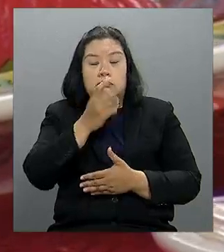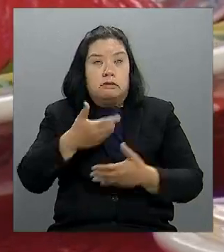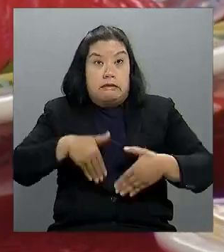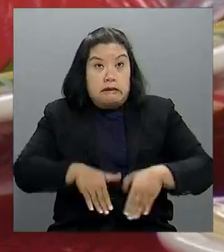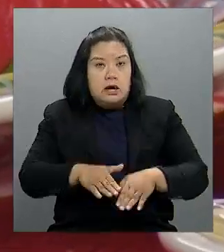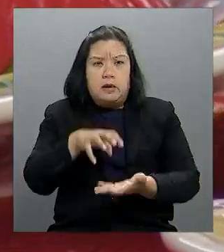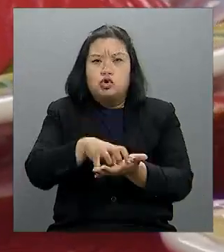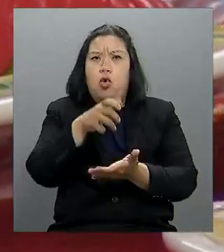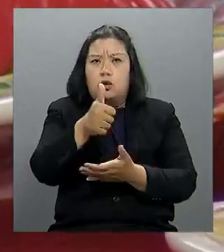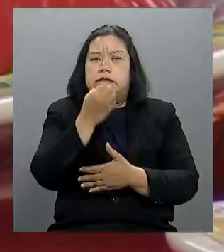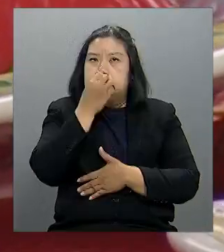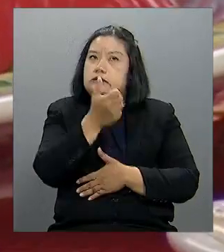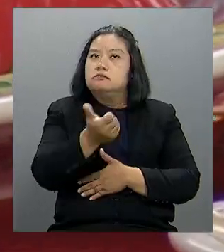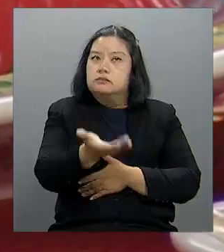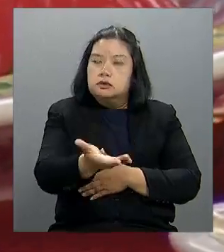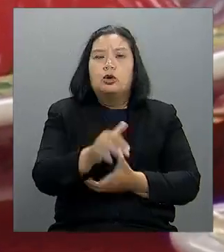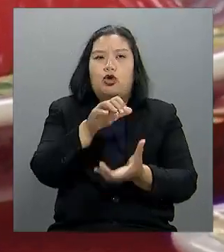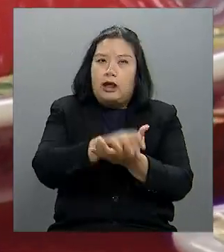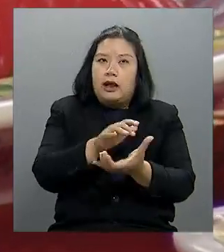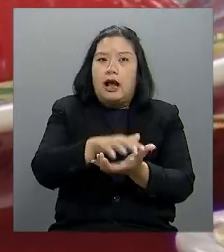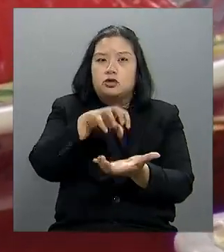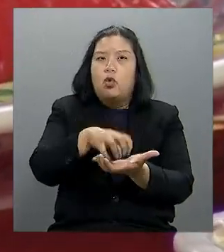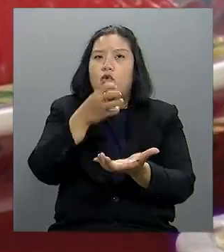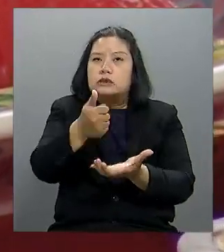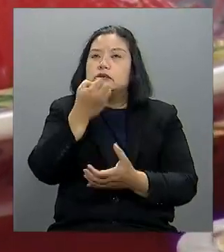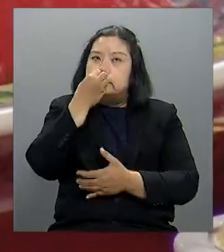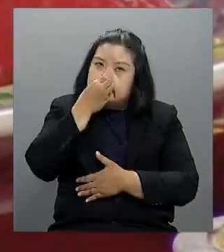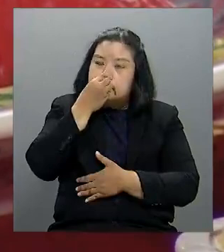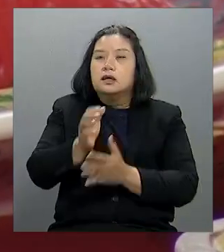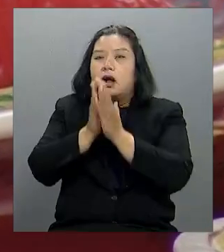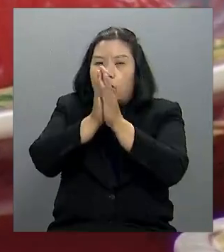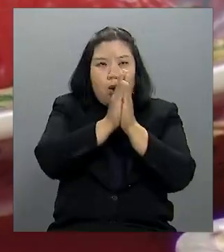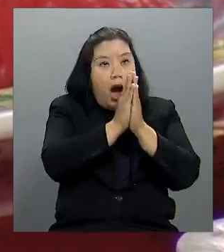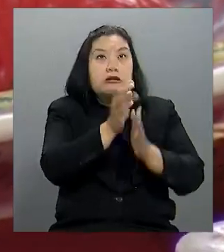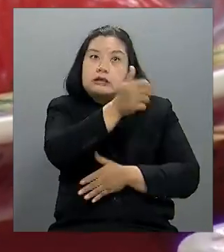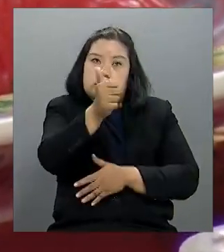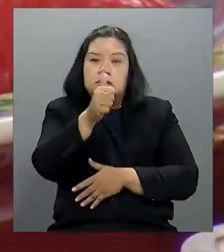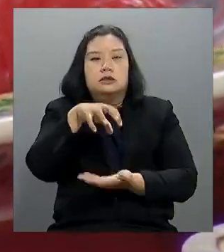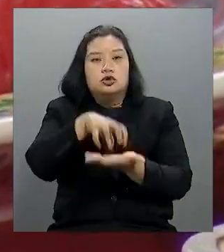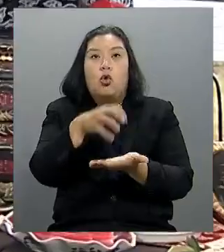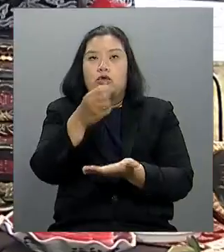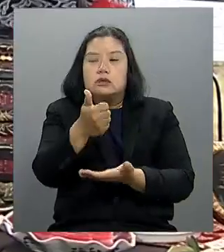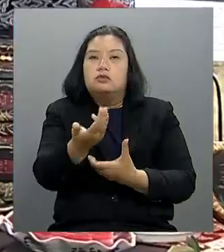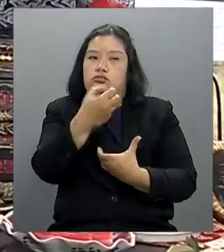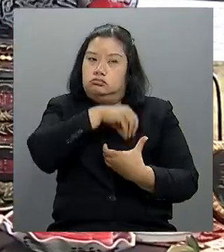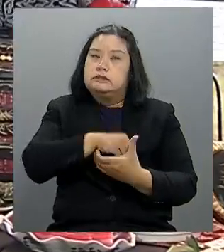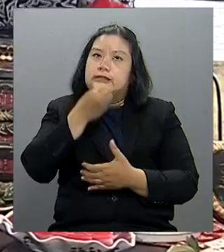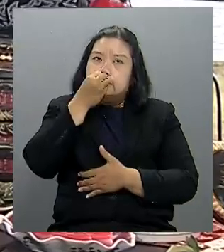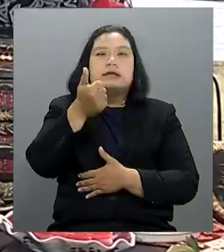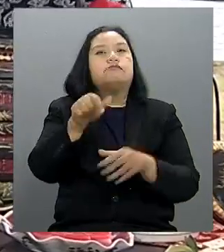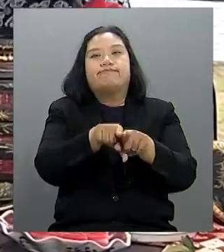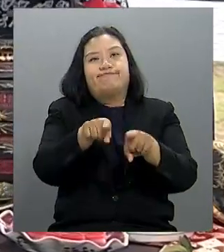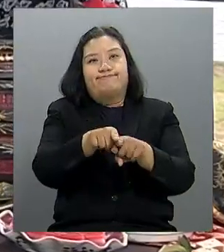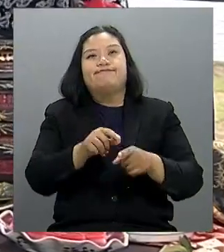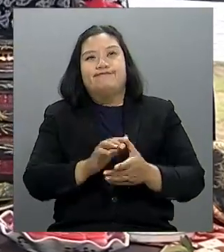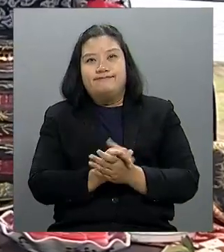งแต่เกิดจนถึงแต่งงานนะครับหรือว่าไปไหว้เจ้าที่เป็นงานมงคลต่างๆก็ใช้อ่างกูได้นะครับ ตรงนี้อีกอันนึงนี่คือ